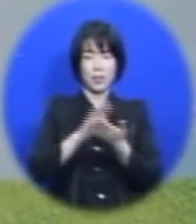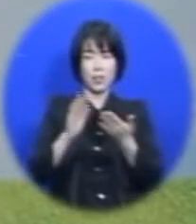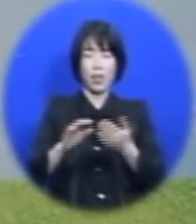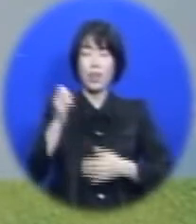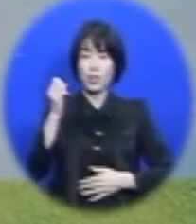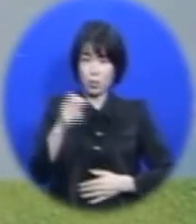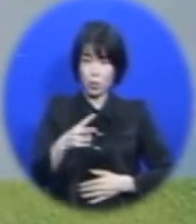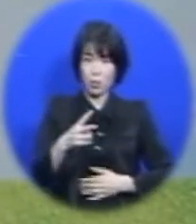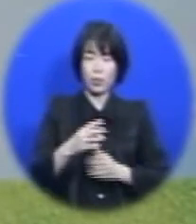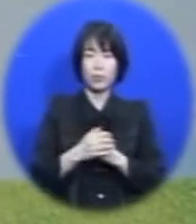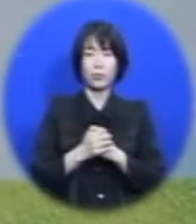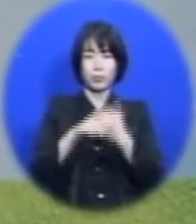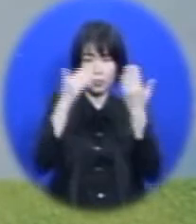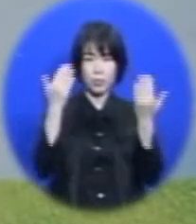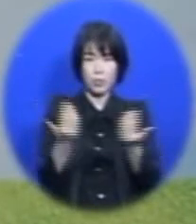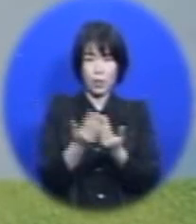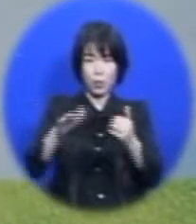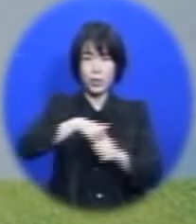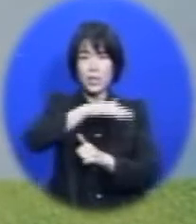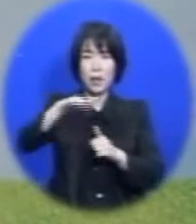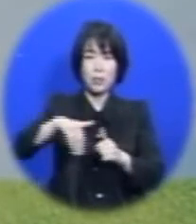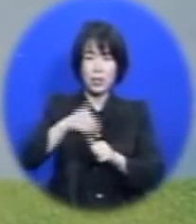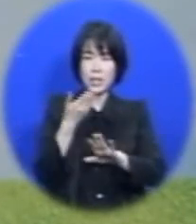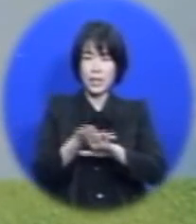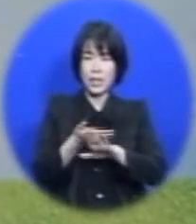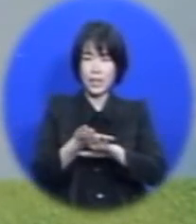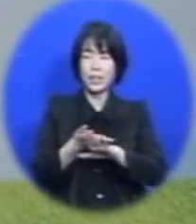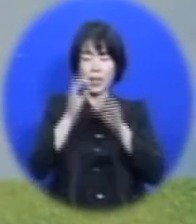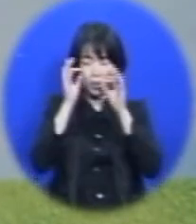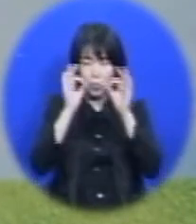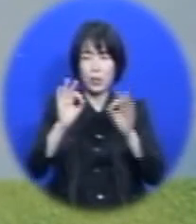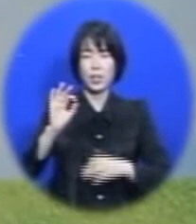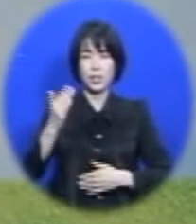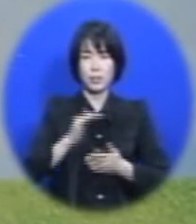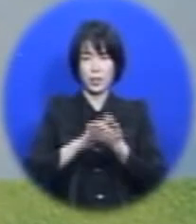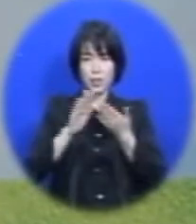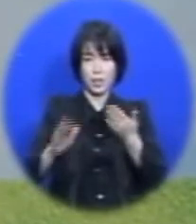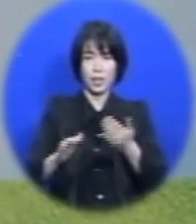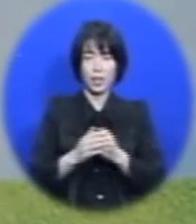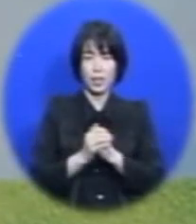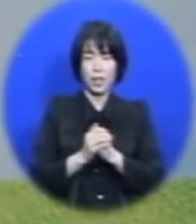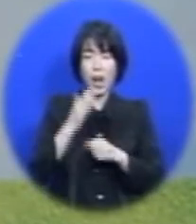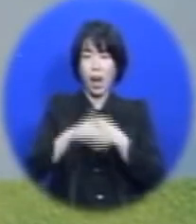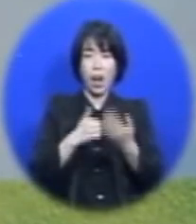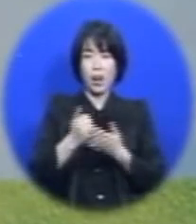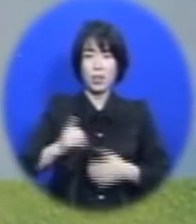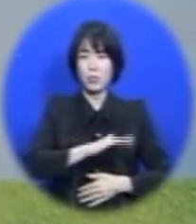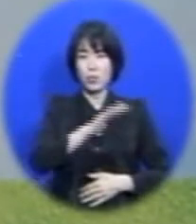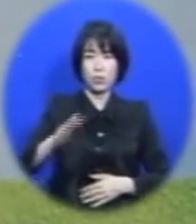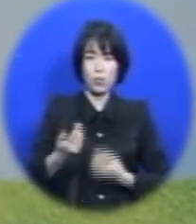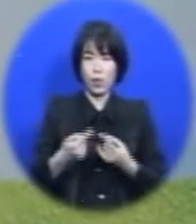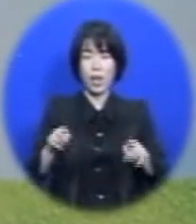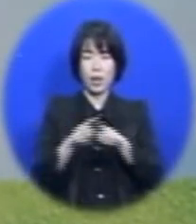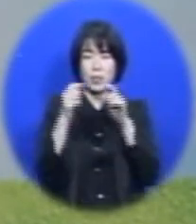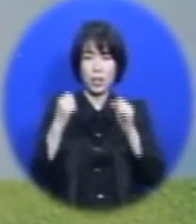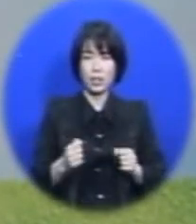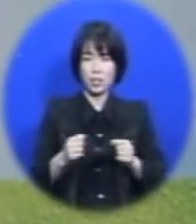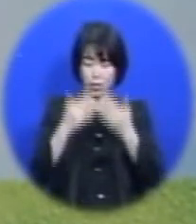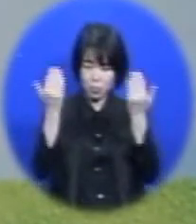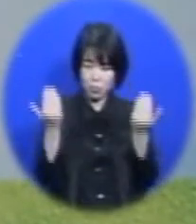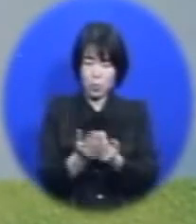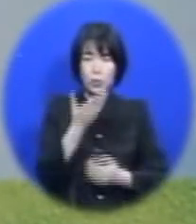그리고 모든 형편이 다 다르게 보여지게 됩니다. 그러니까 하나님이 우리와 함께 계시는 것이 모든